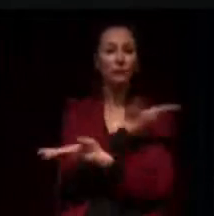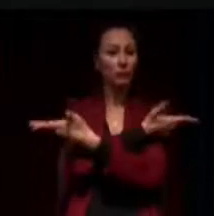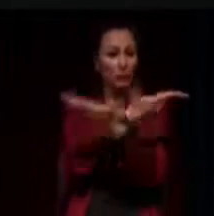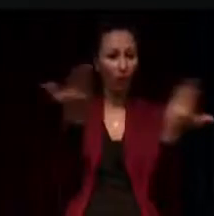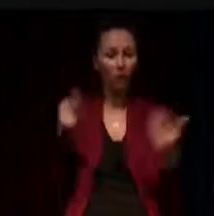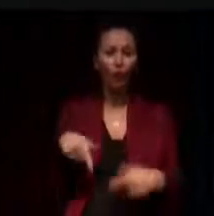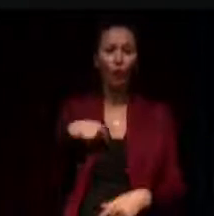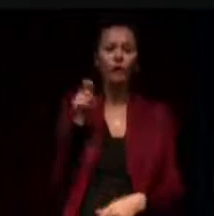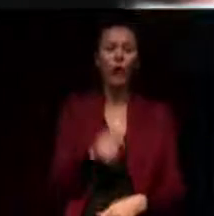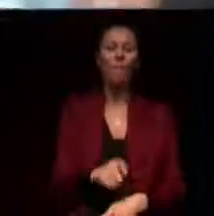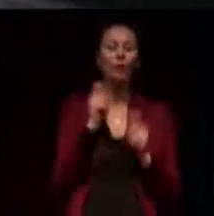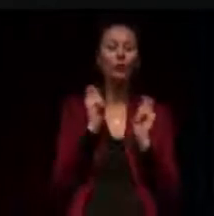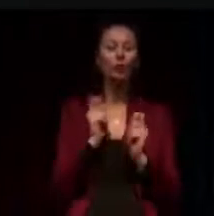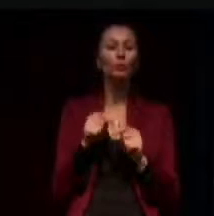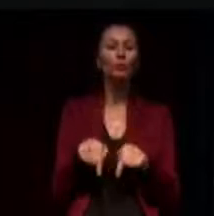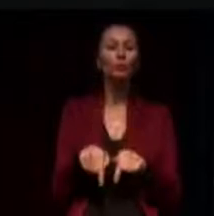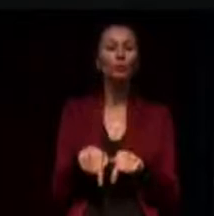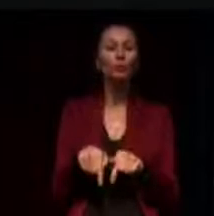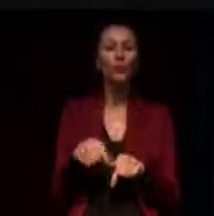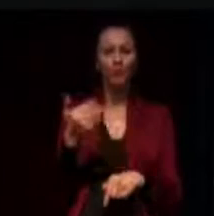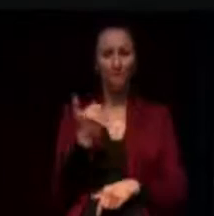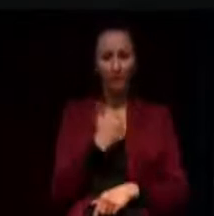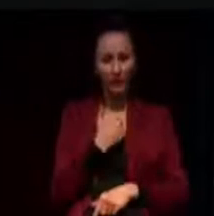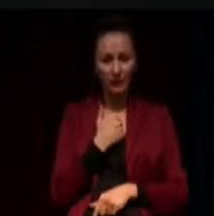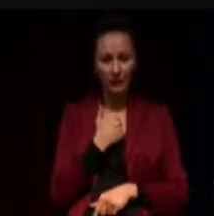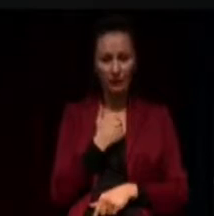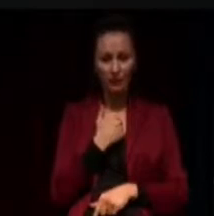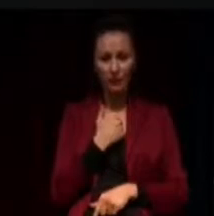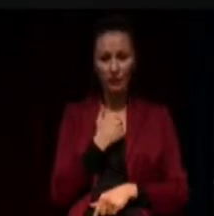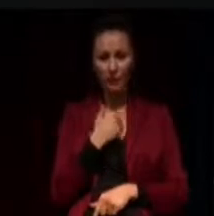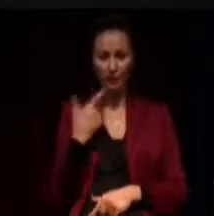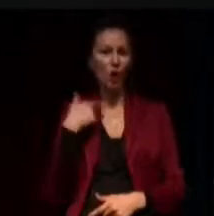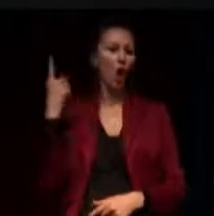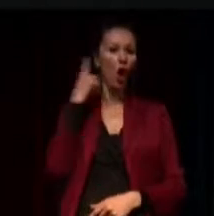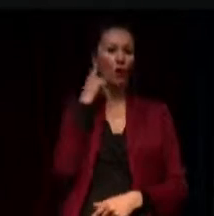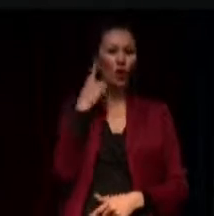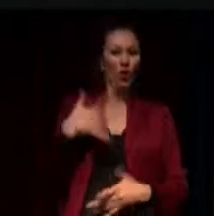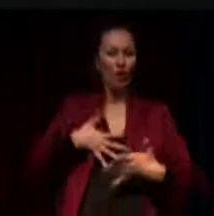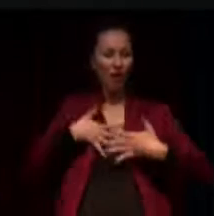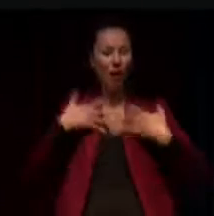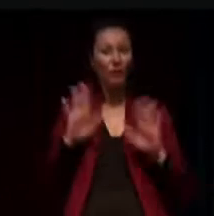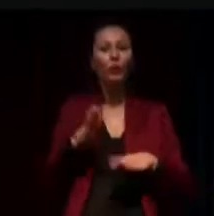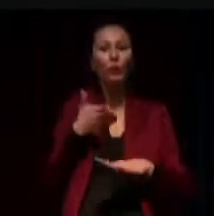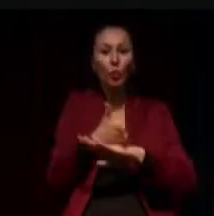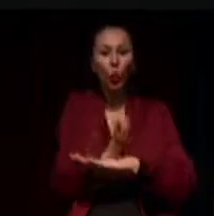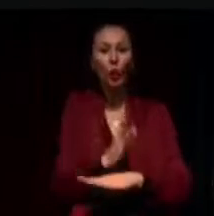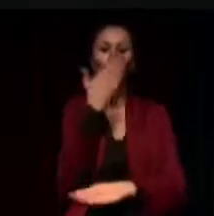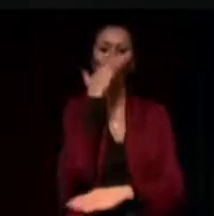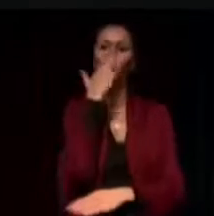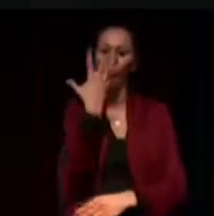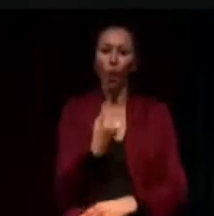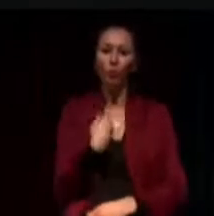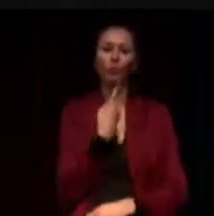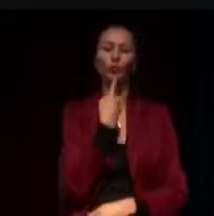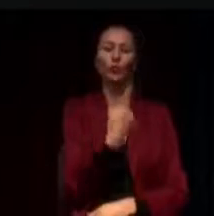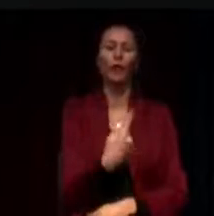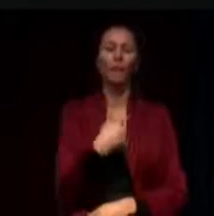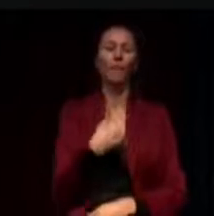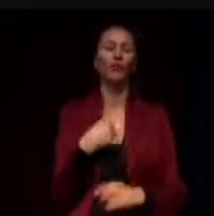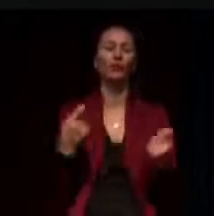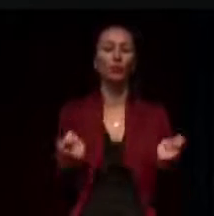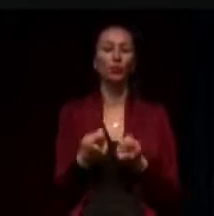yapmak durumundayız zaten. Bunları yaptığımız için biz bir yandan övünüyoruz ama bunu yapmanın doğru ve doğal olduğunu da söylemeye çalışıyoruz.